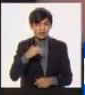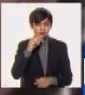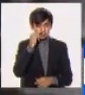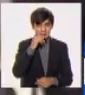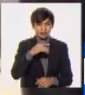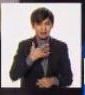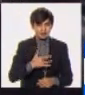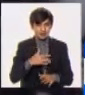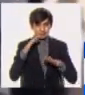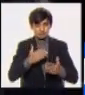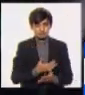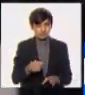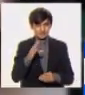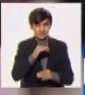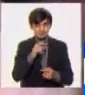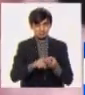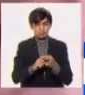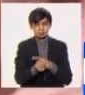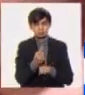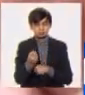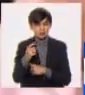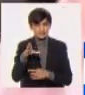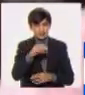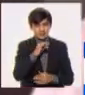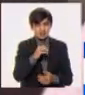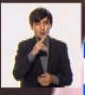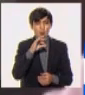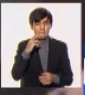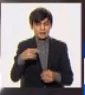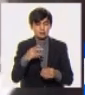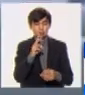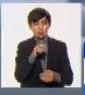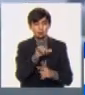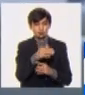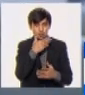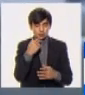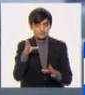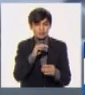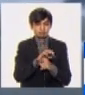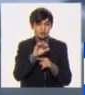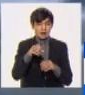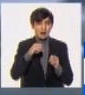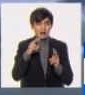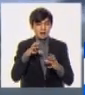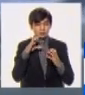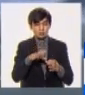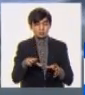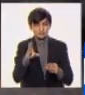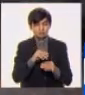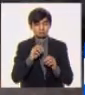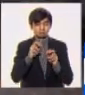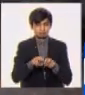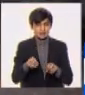Сынама нәтижесі теріс шыққандардың, яғни COVID анықталмағандарды бүгіннен бастап тұрғылықты мекенжайларына автобусқа тиеп жіберіп жатырмыз